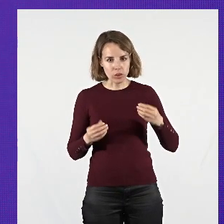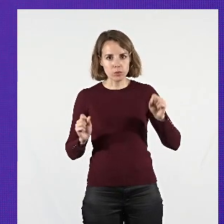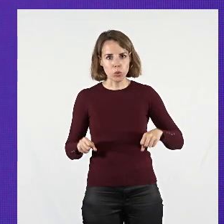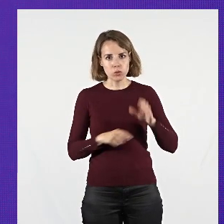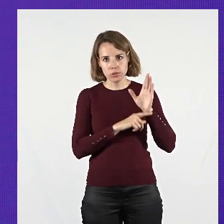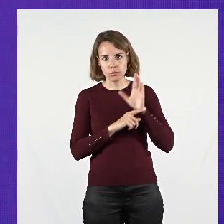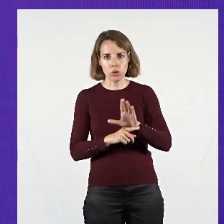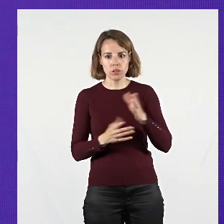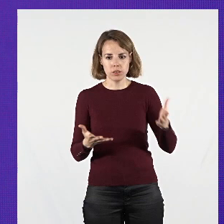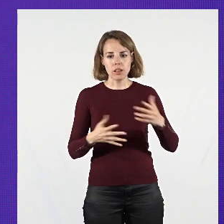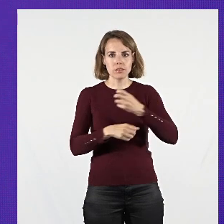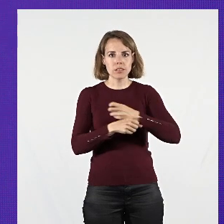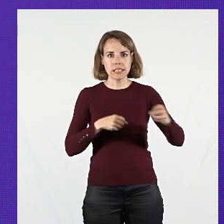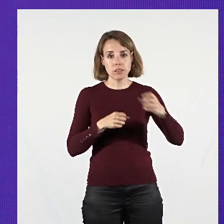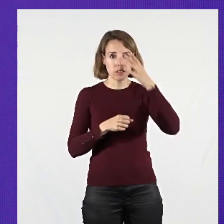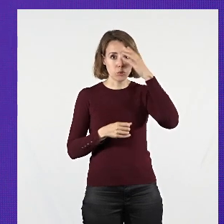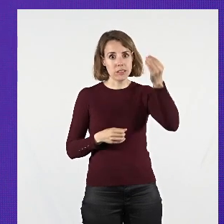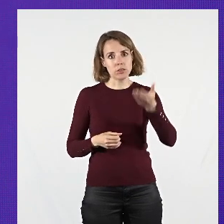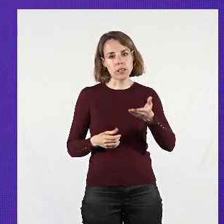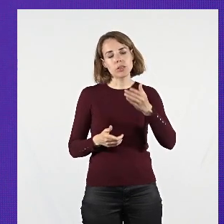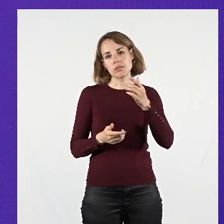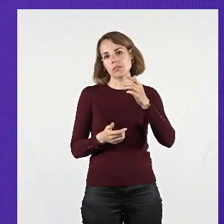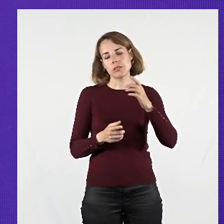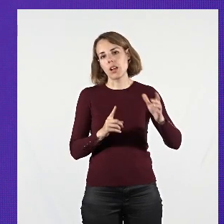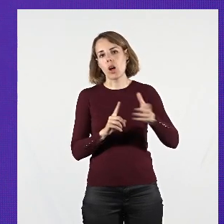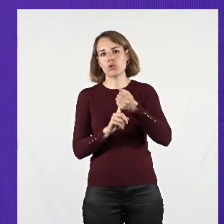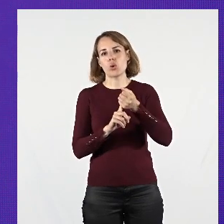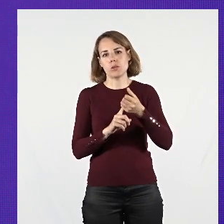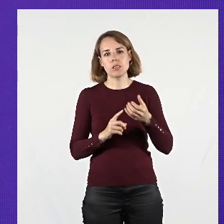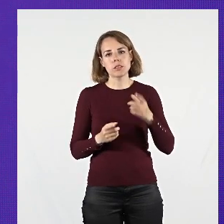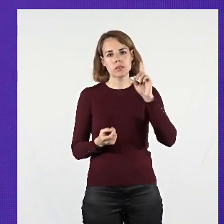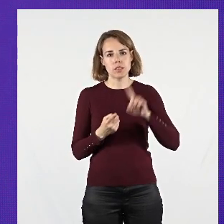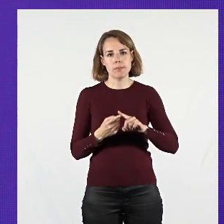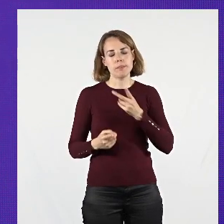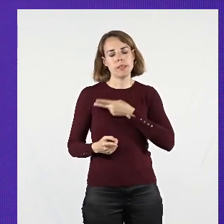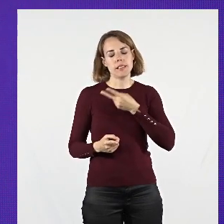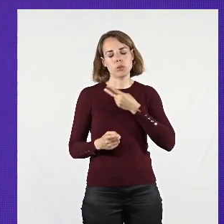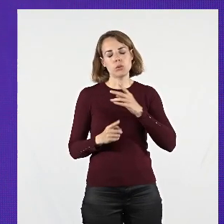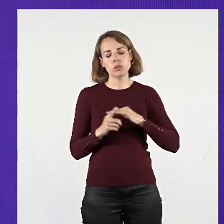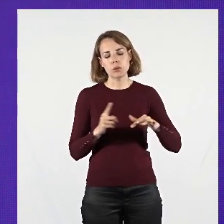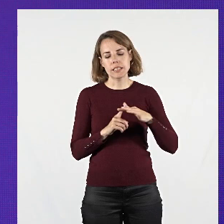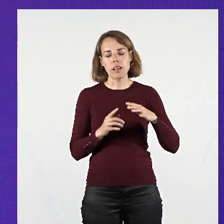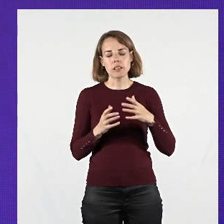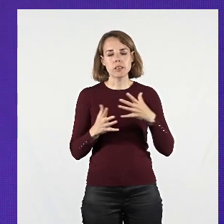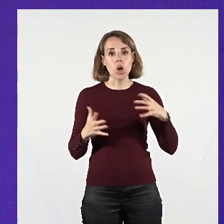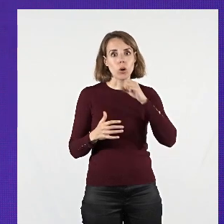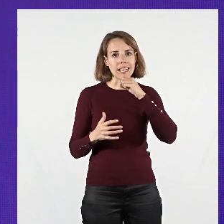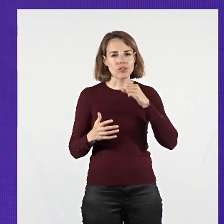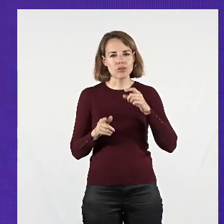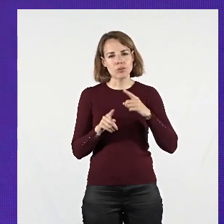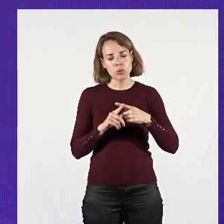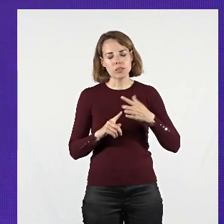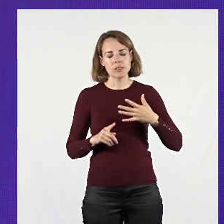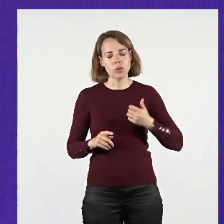risques professionnels et de ces enjeux dans le secteur médico-social du grand âge et de l'autonomie. Je cherche à faire survenir